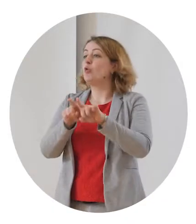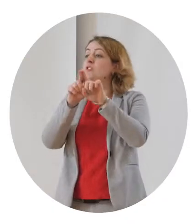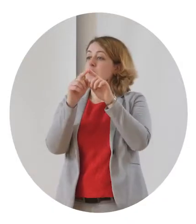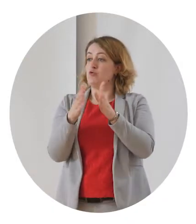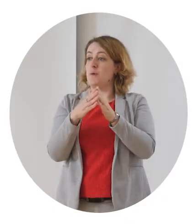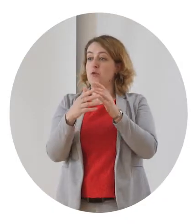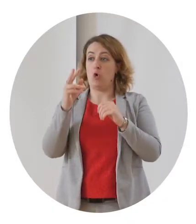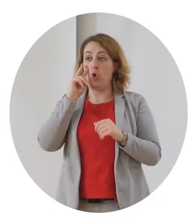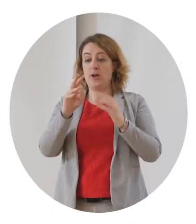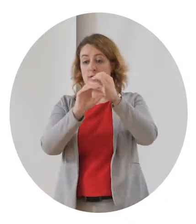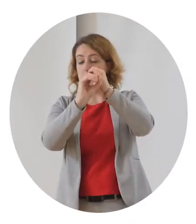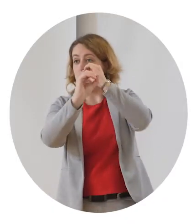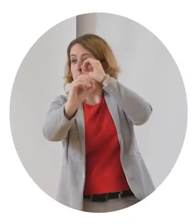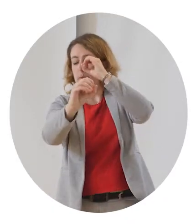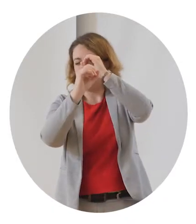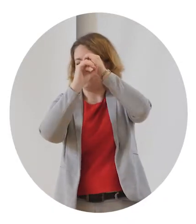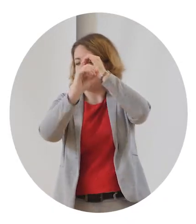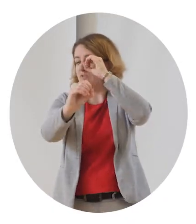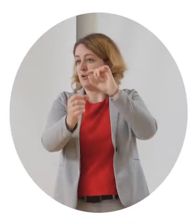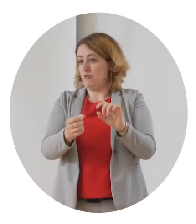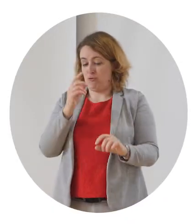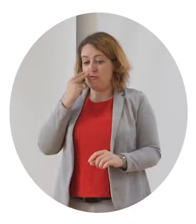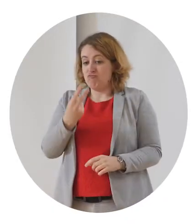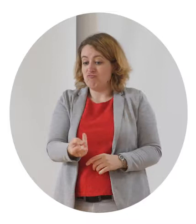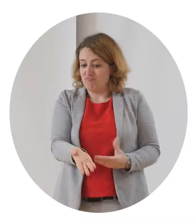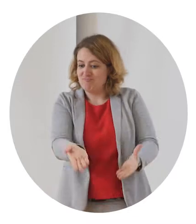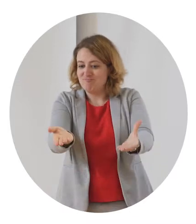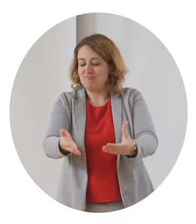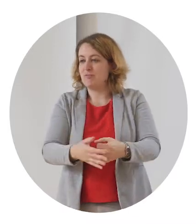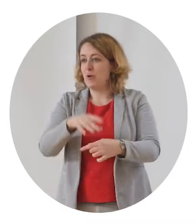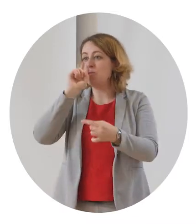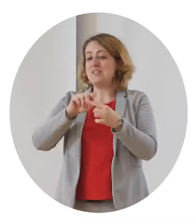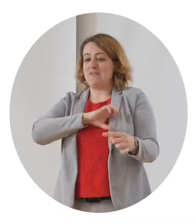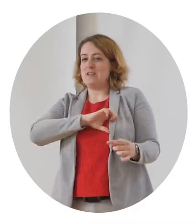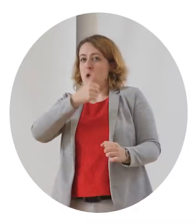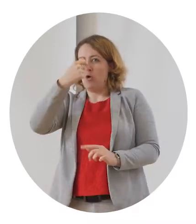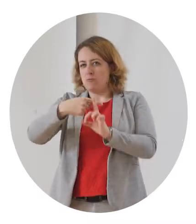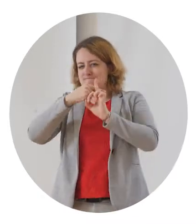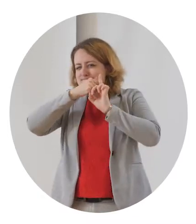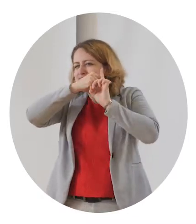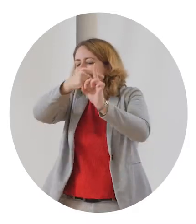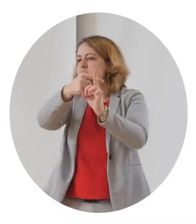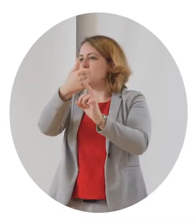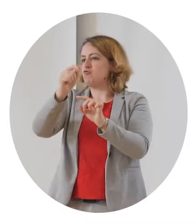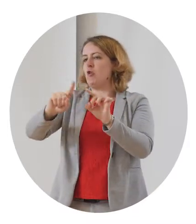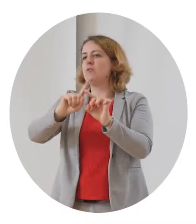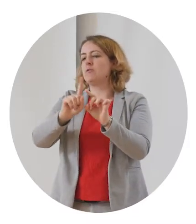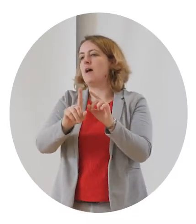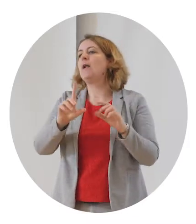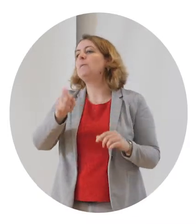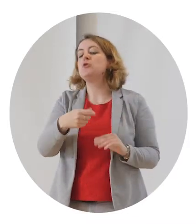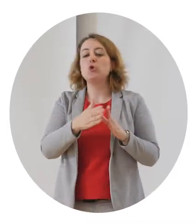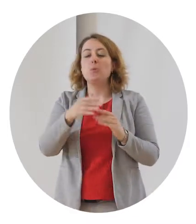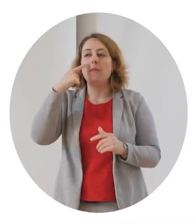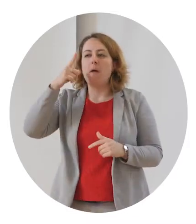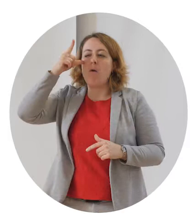regarder dans une longue vue aussi pour essayer de canaliser au moins une vision avec... Alors